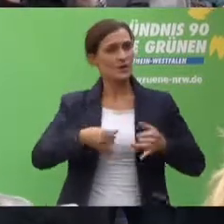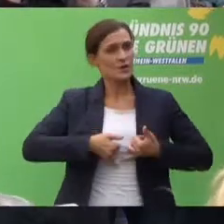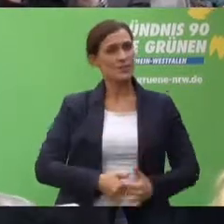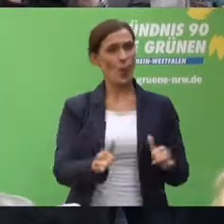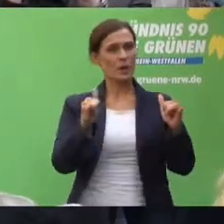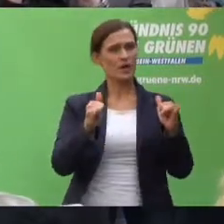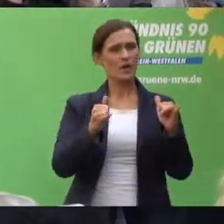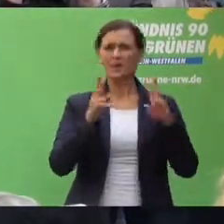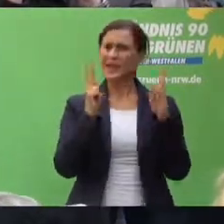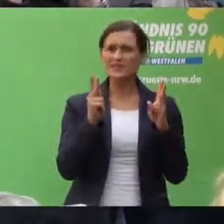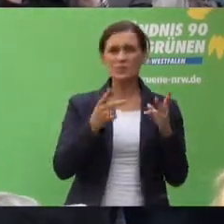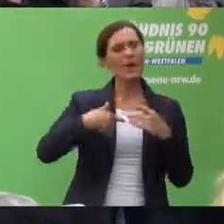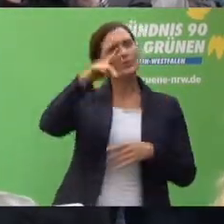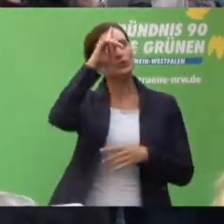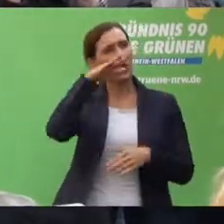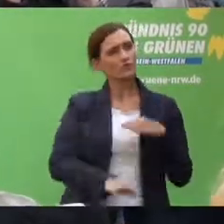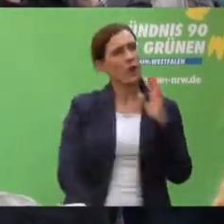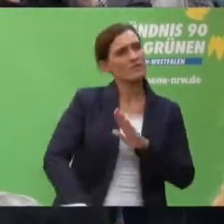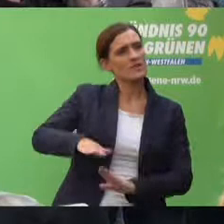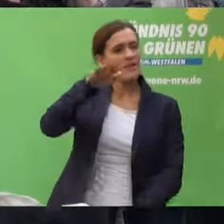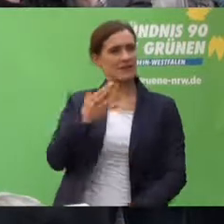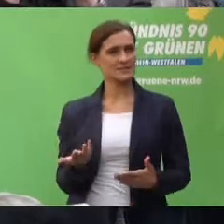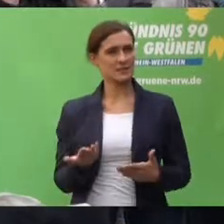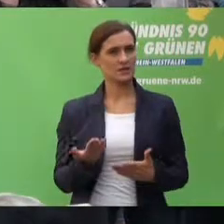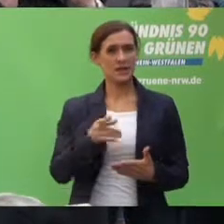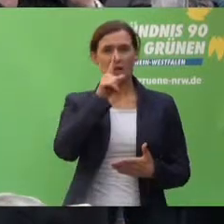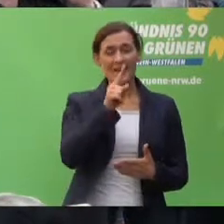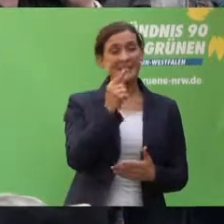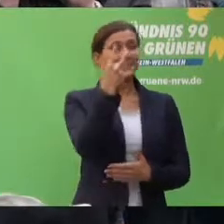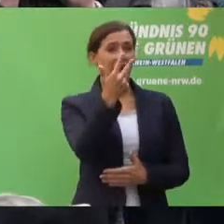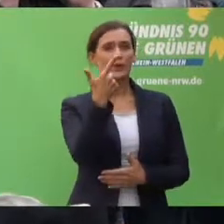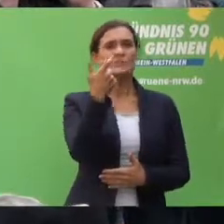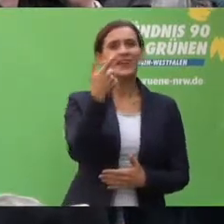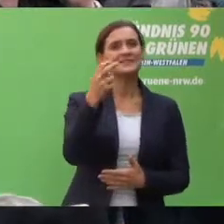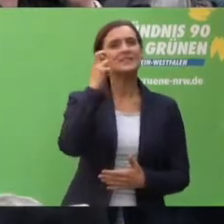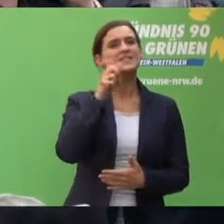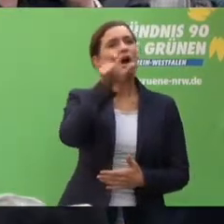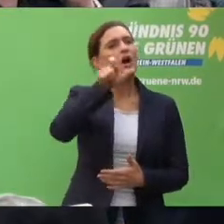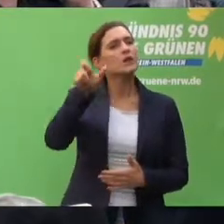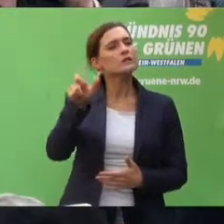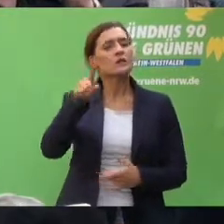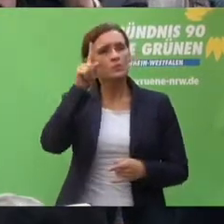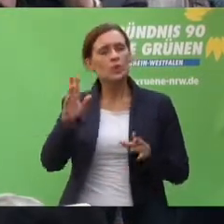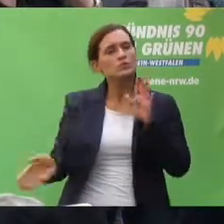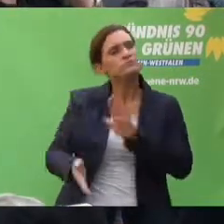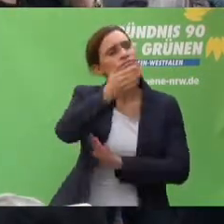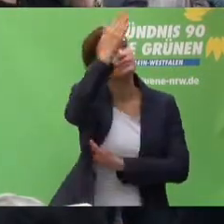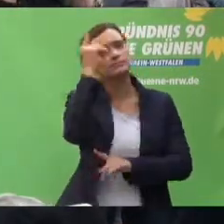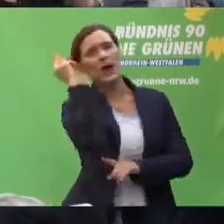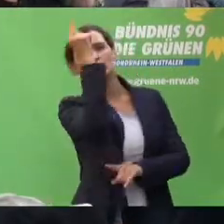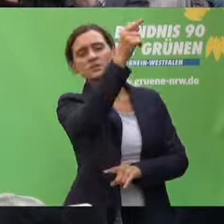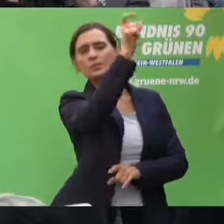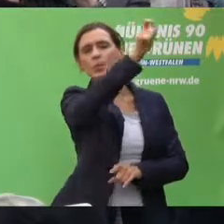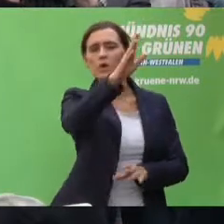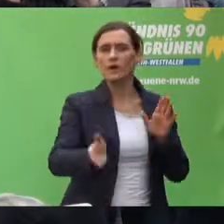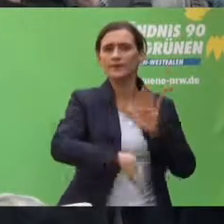als Deutsche aufgewachsen sind, im Alter von 23 ausgebürgert werden, wenn sie sich nicht